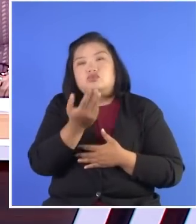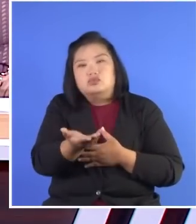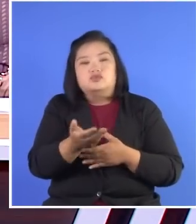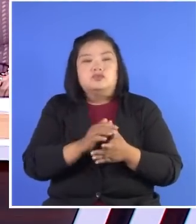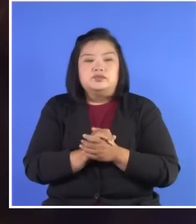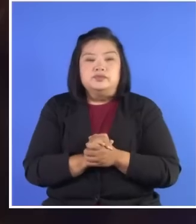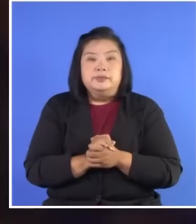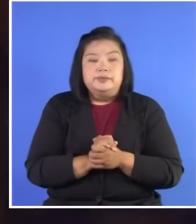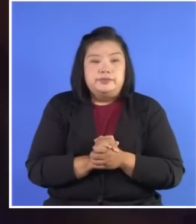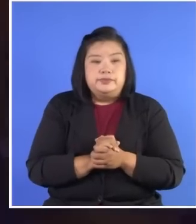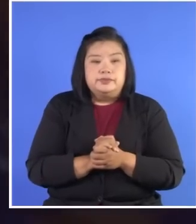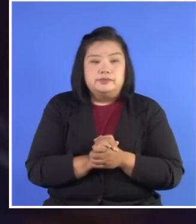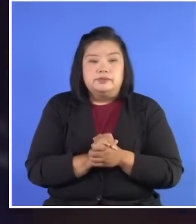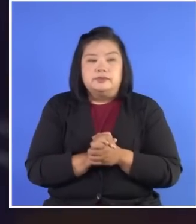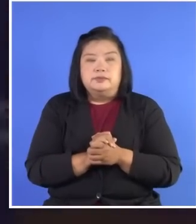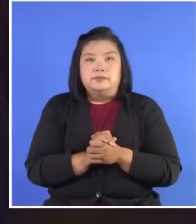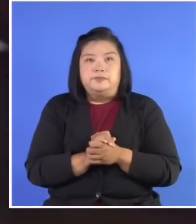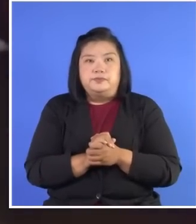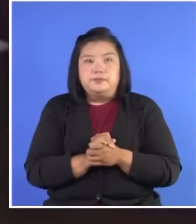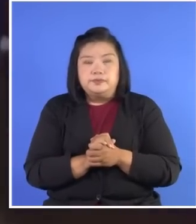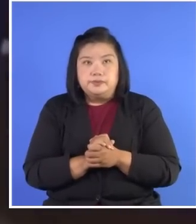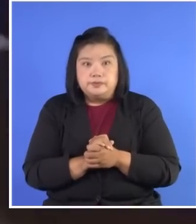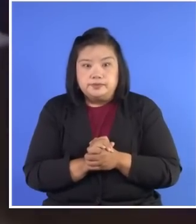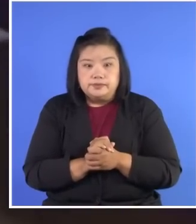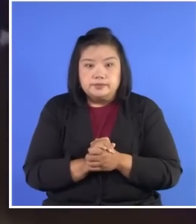แล้วจะเกิดอะไรมากมายขนาดนี้เออ